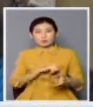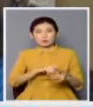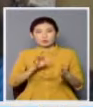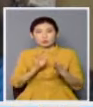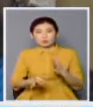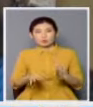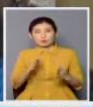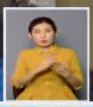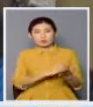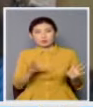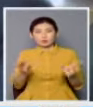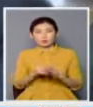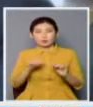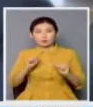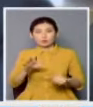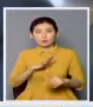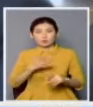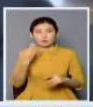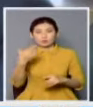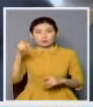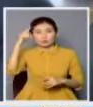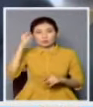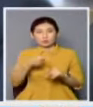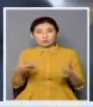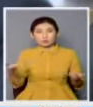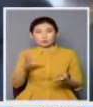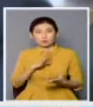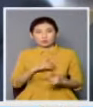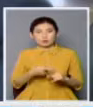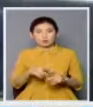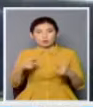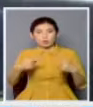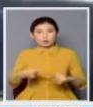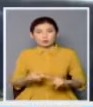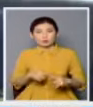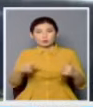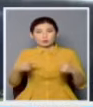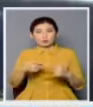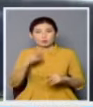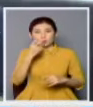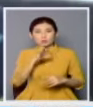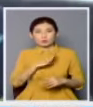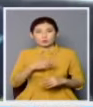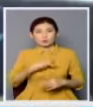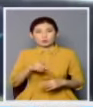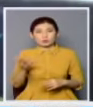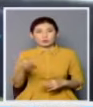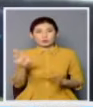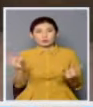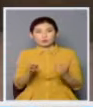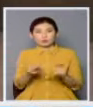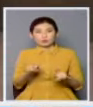порядке. Используйте все возможности, которые вы считаете необходимыми, чтобы определить точную причину гибели рыбы. Все